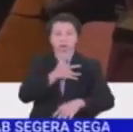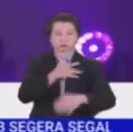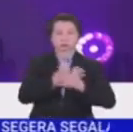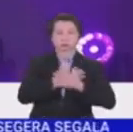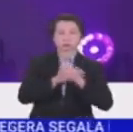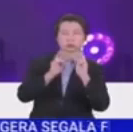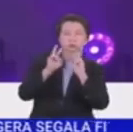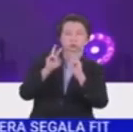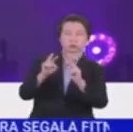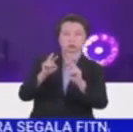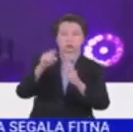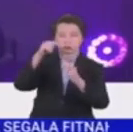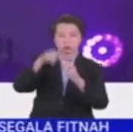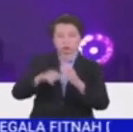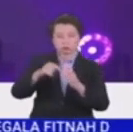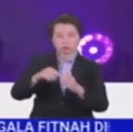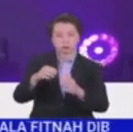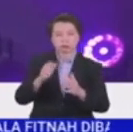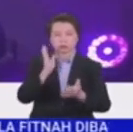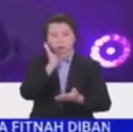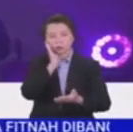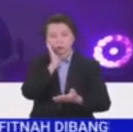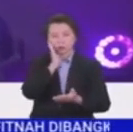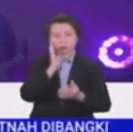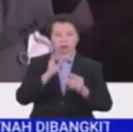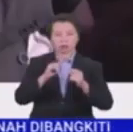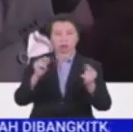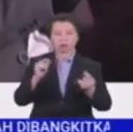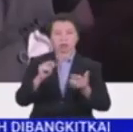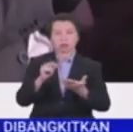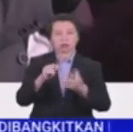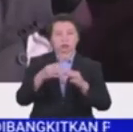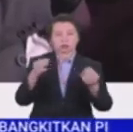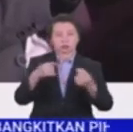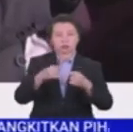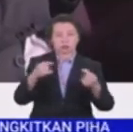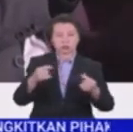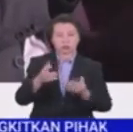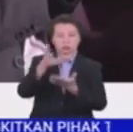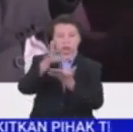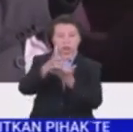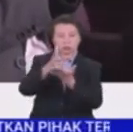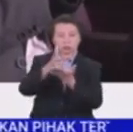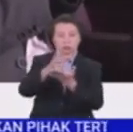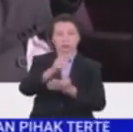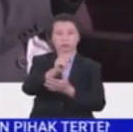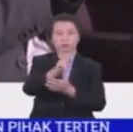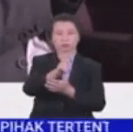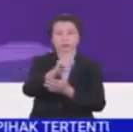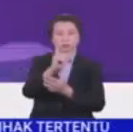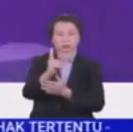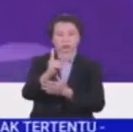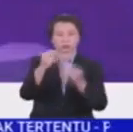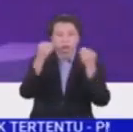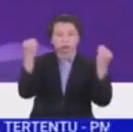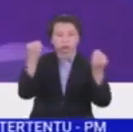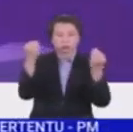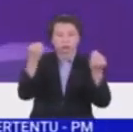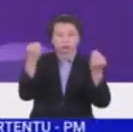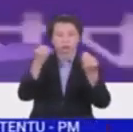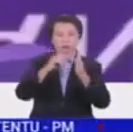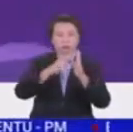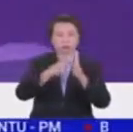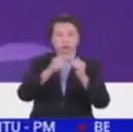penonton untuk mendalami tadabur ayat-ayat Suci al-quran disiarkan secara langsung di tv1 Majlis tilawah